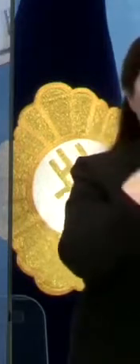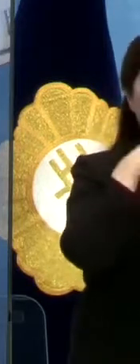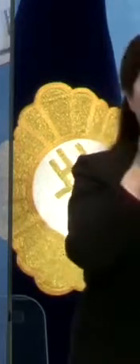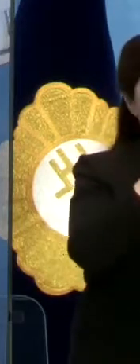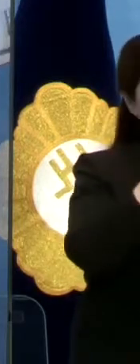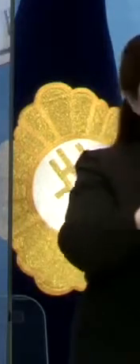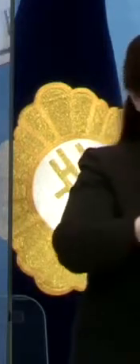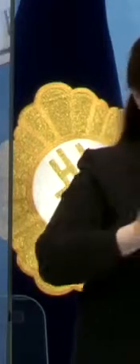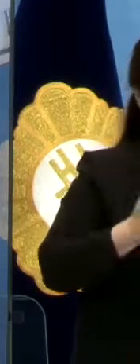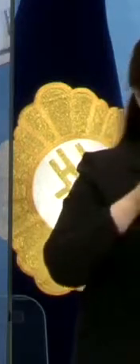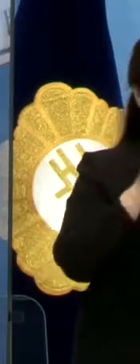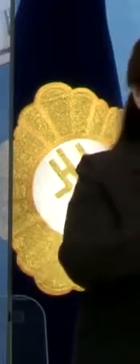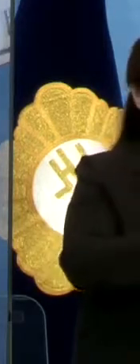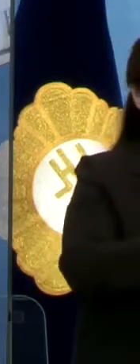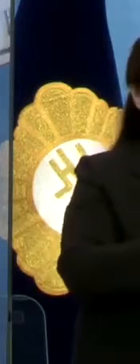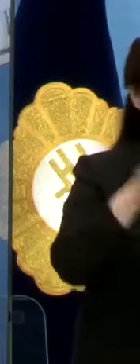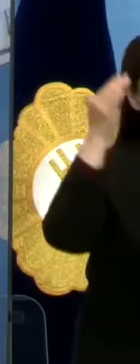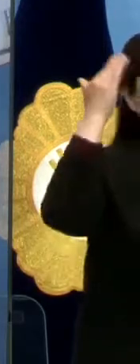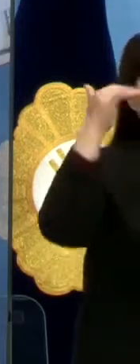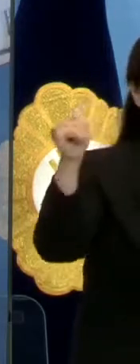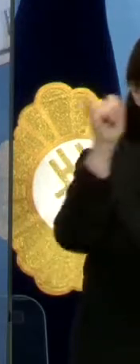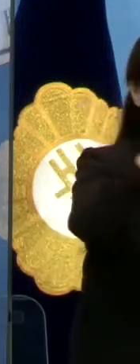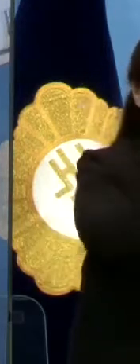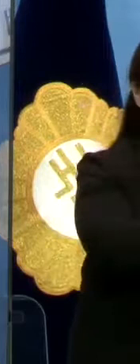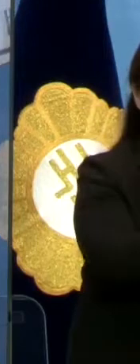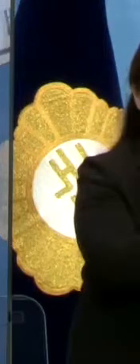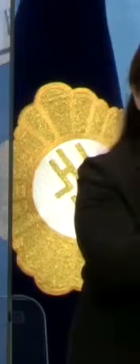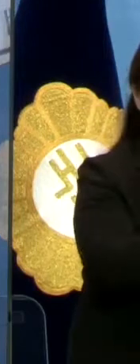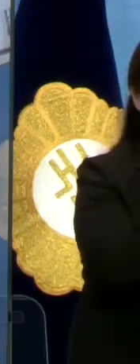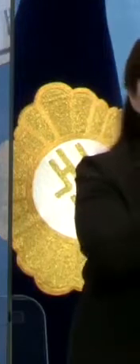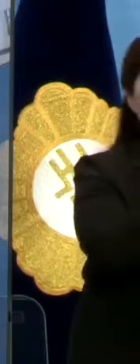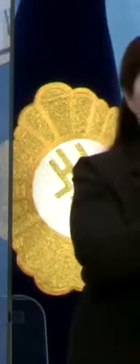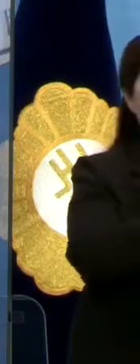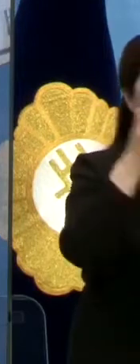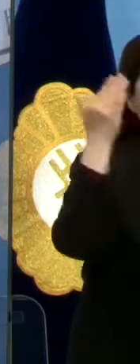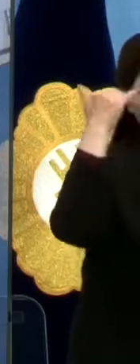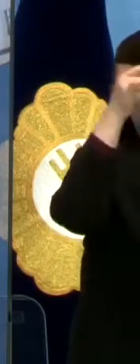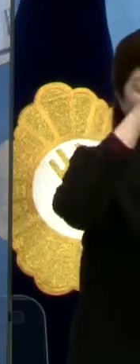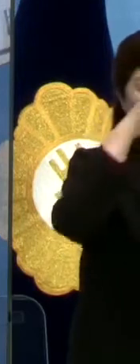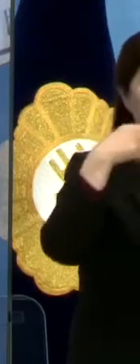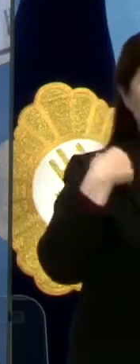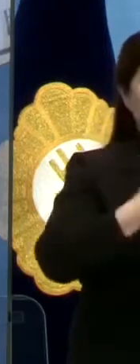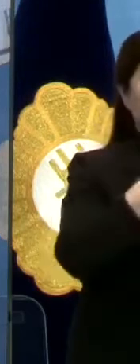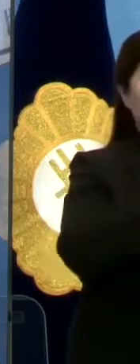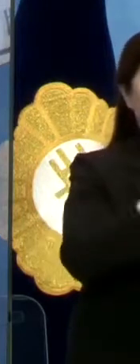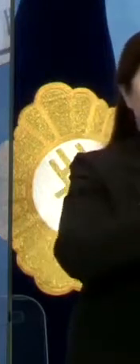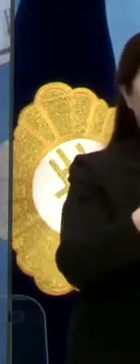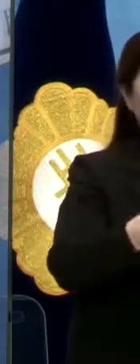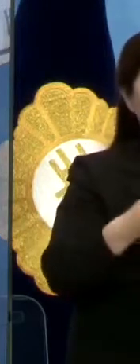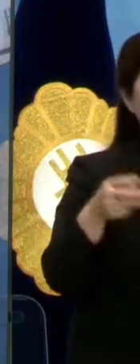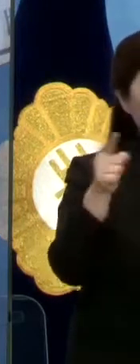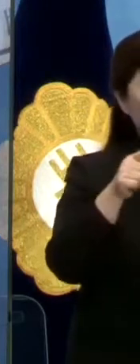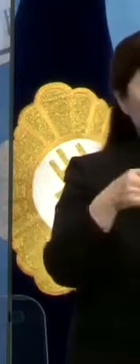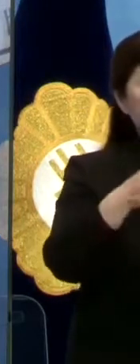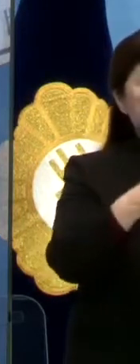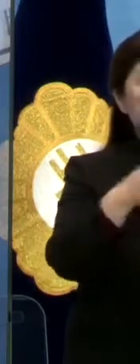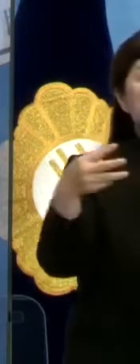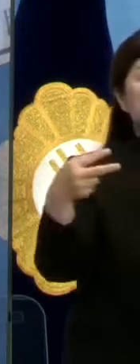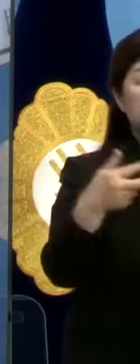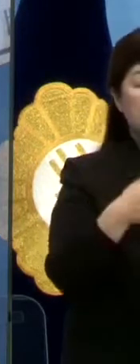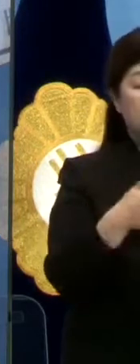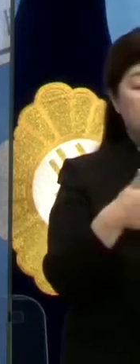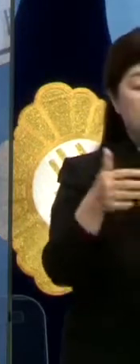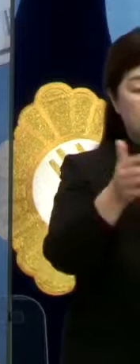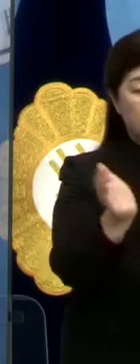20살이 되기 전에 한국으로 왔습니다. 당시 한국 정부가 요청한 다미안 재단 의료진 일원으로